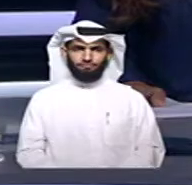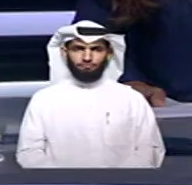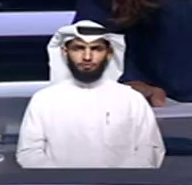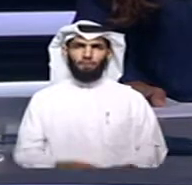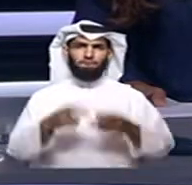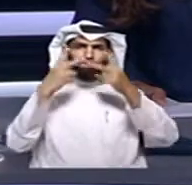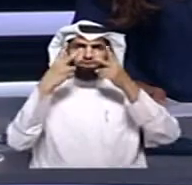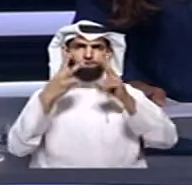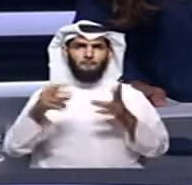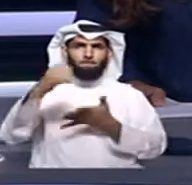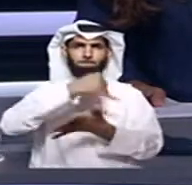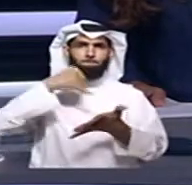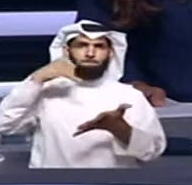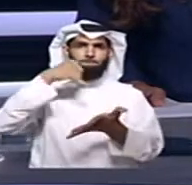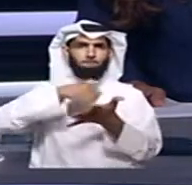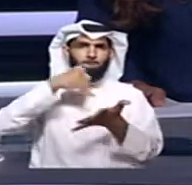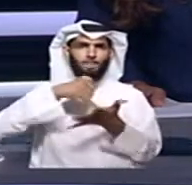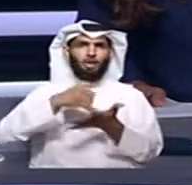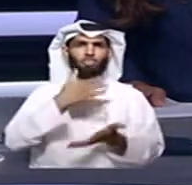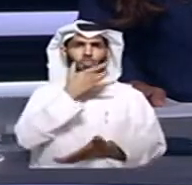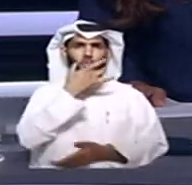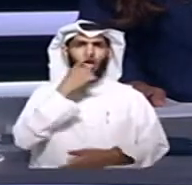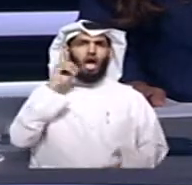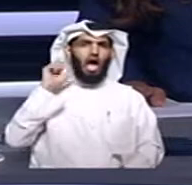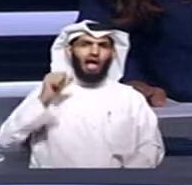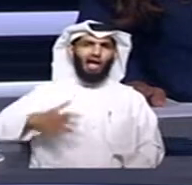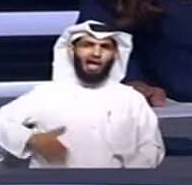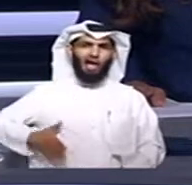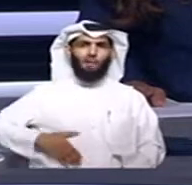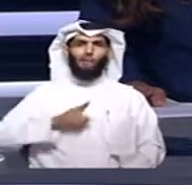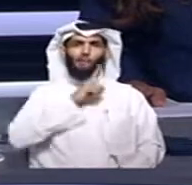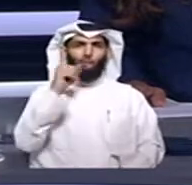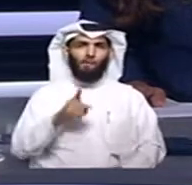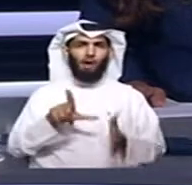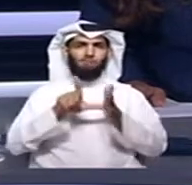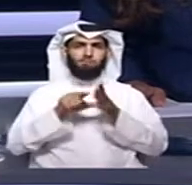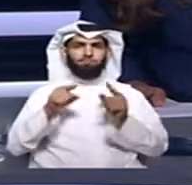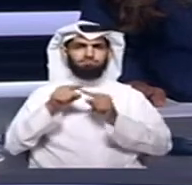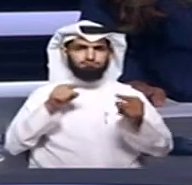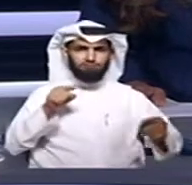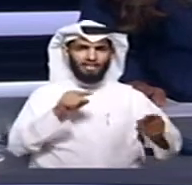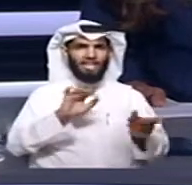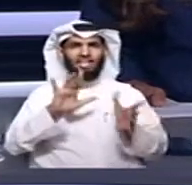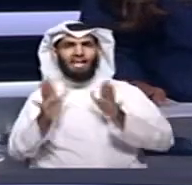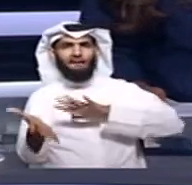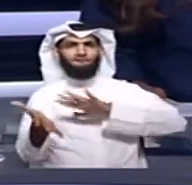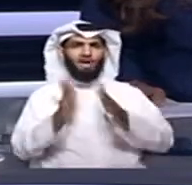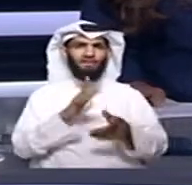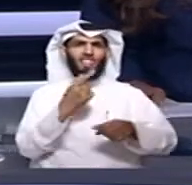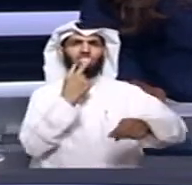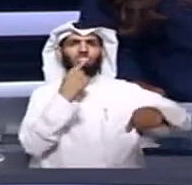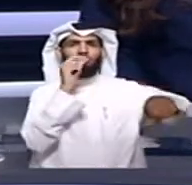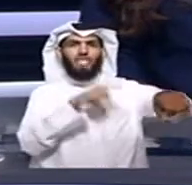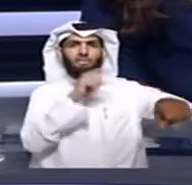أطلق مركز صباح الأحمد للكلى والمسالك البولية حملة للتبرع بالدم تحت شعار قطرات من دمك تنقذ